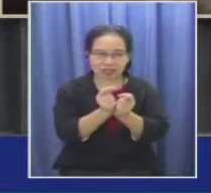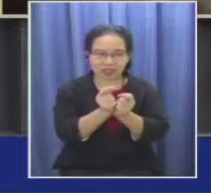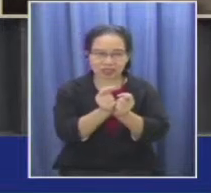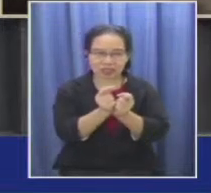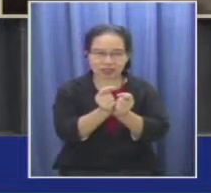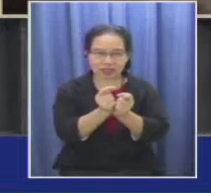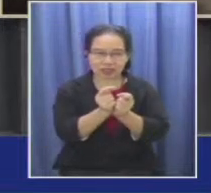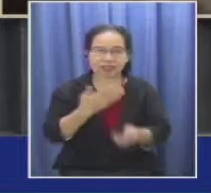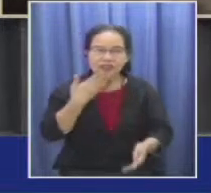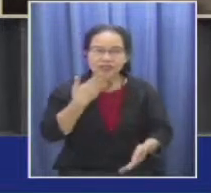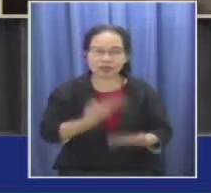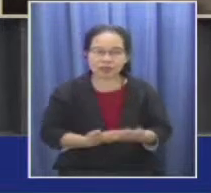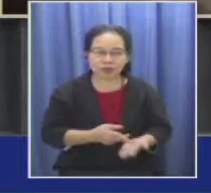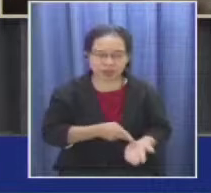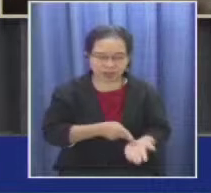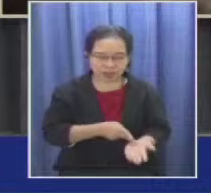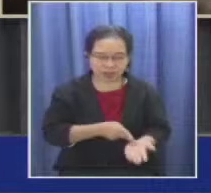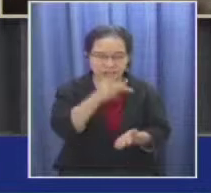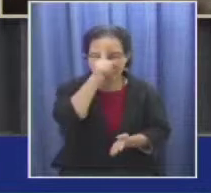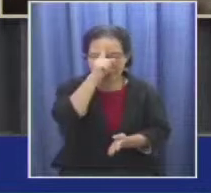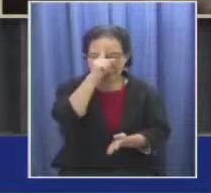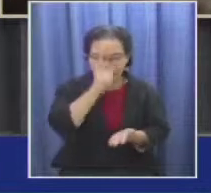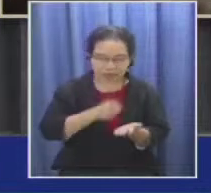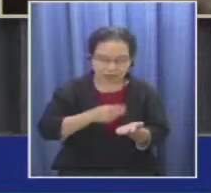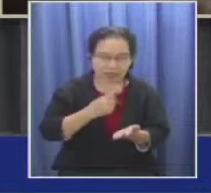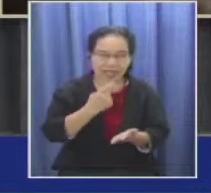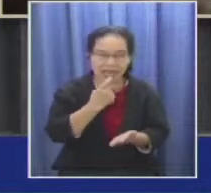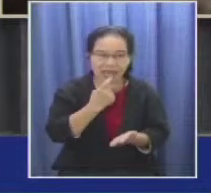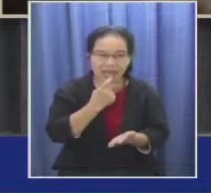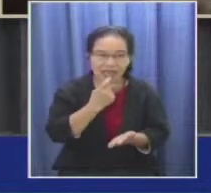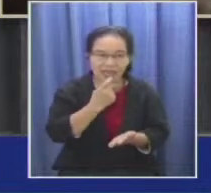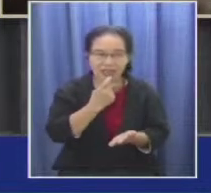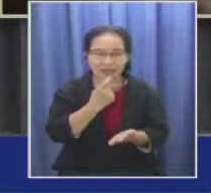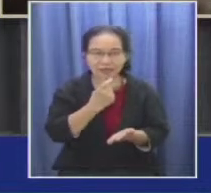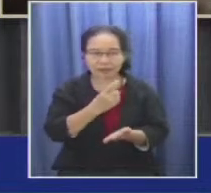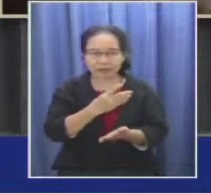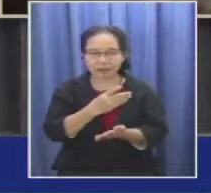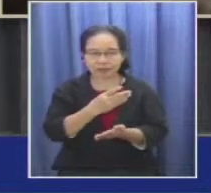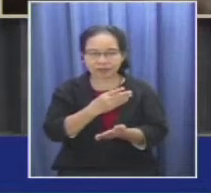a Nyankopɔn tie. Nti si apɛsɛ Nyankopɔn tie yɛ mpaye ba.